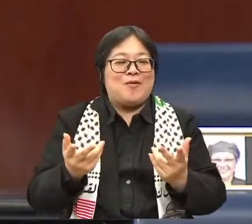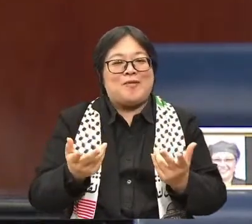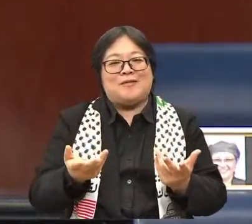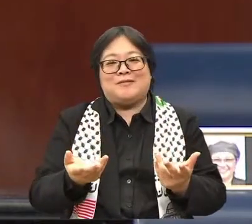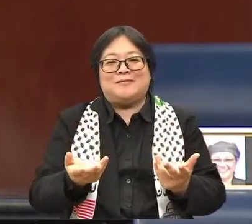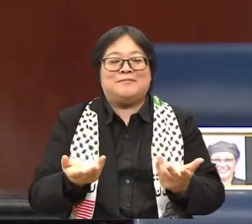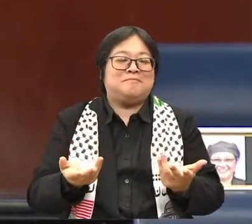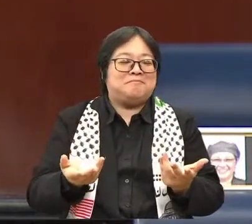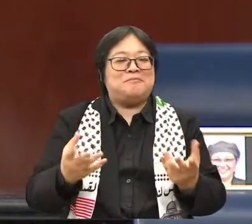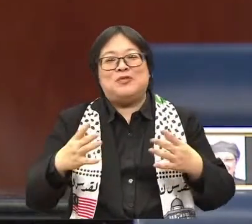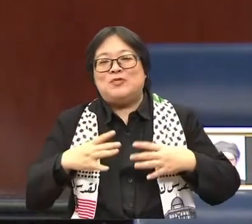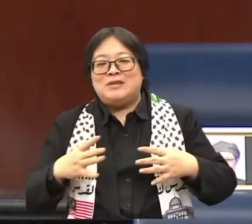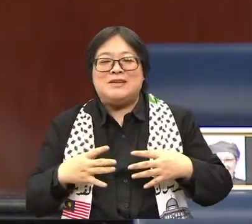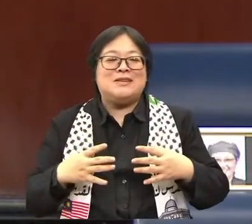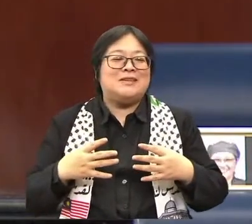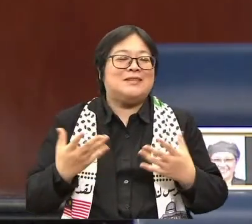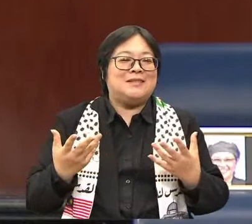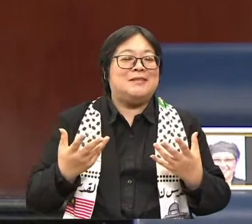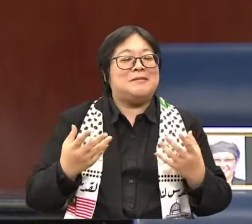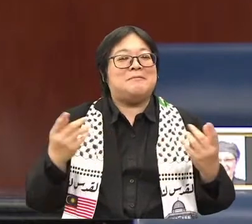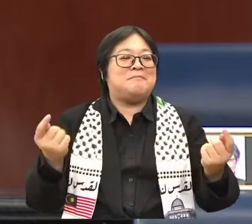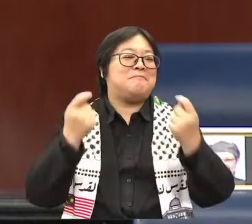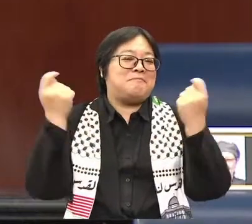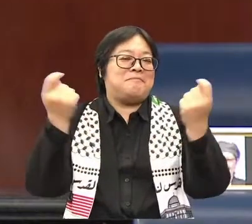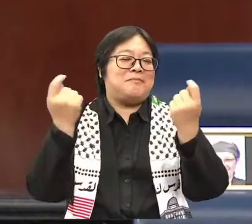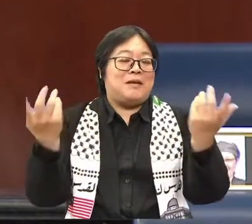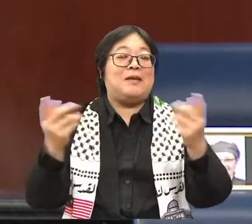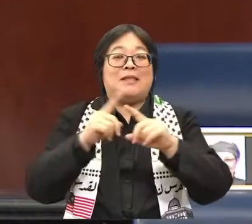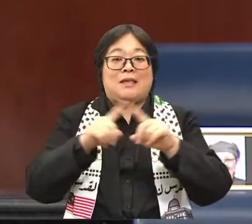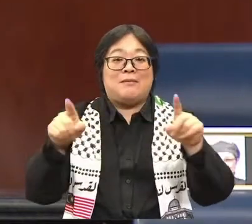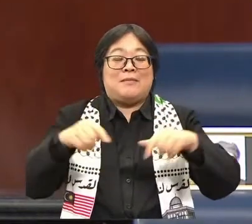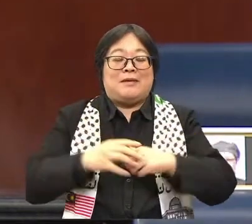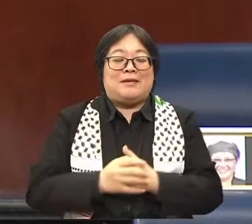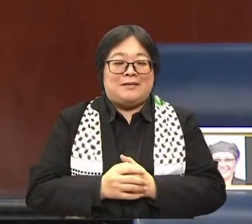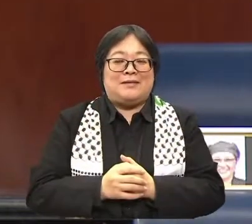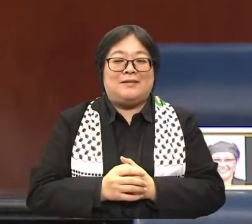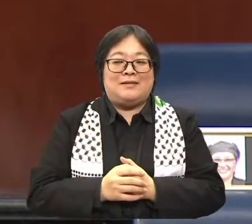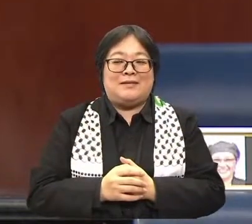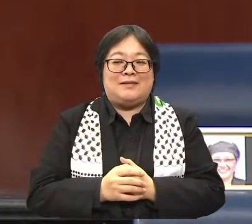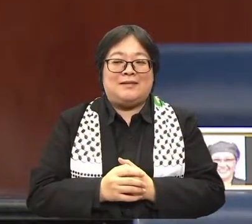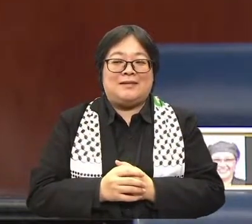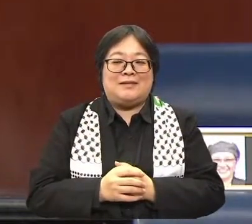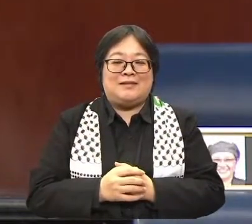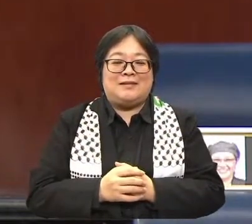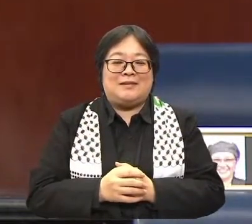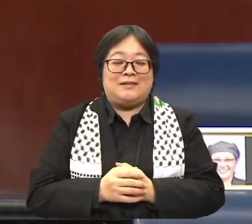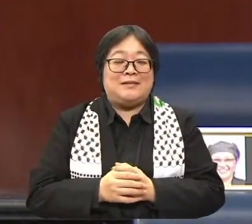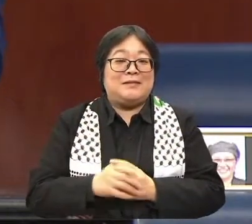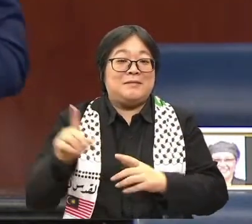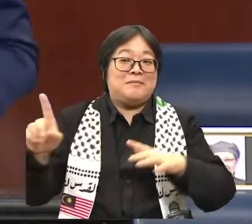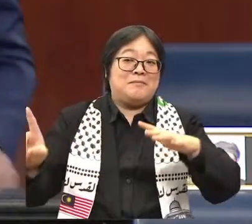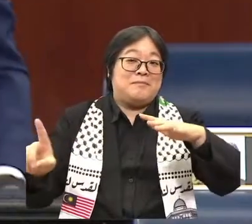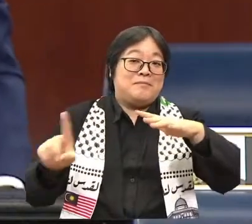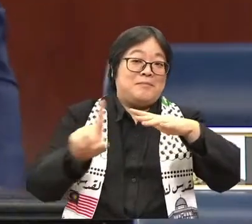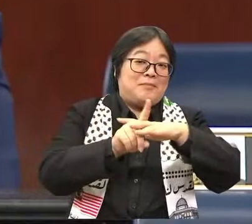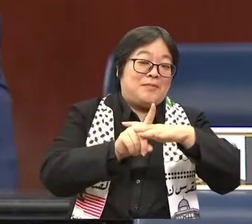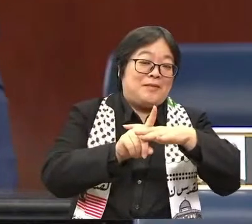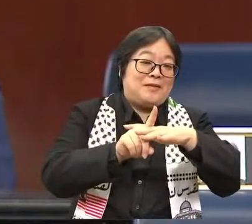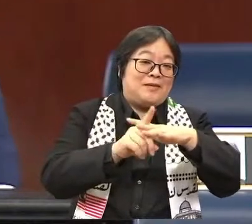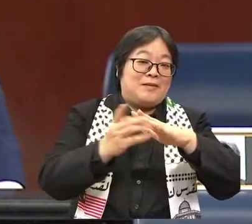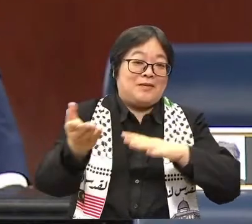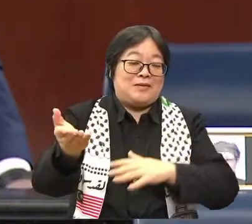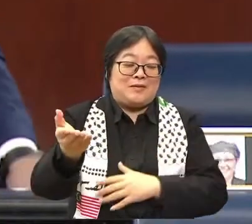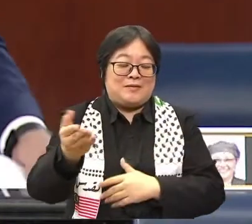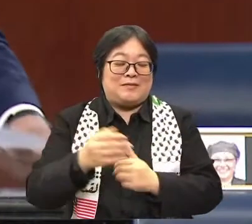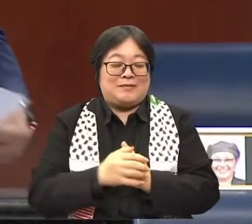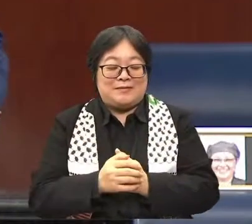kawasan masing-masing untuk meraikan bersama tetapi dalam soal yang di dibangkitkan oleh yang